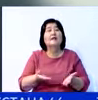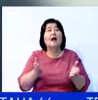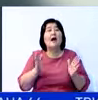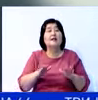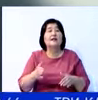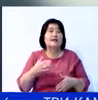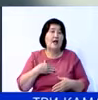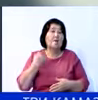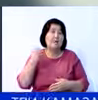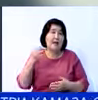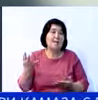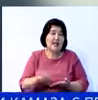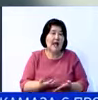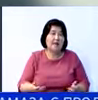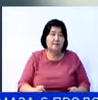победа